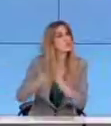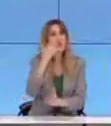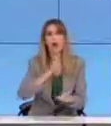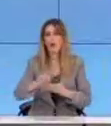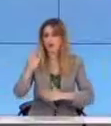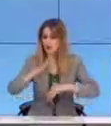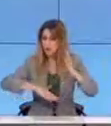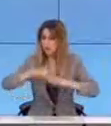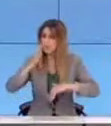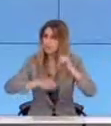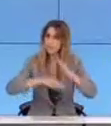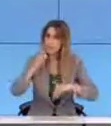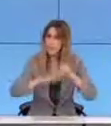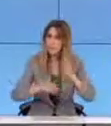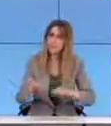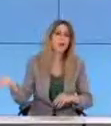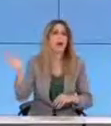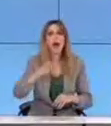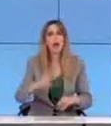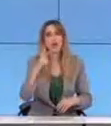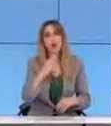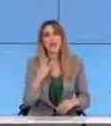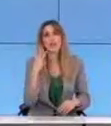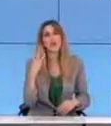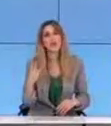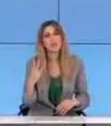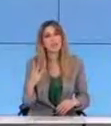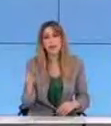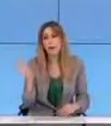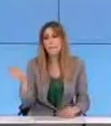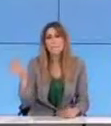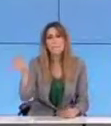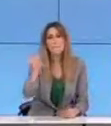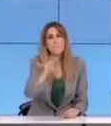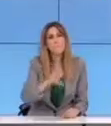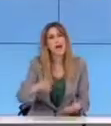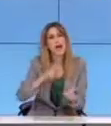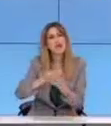πραγματικό εξχρονισμό και την αναβάθμιση των 23 κρατικών περιφερειακών αεροδρομίων.